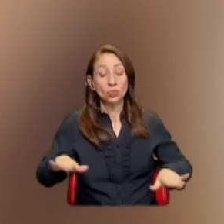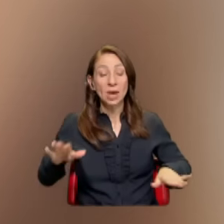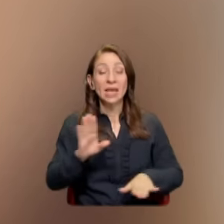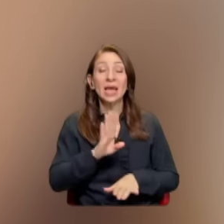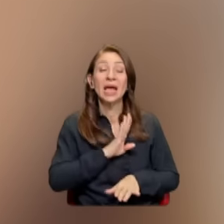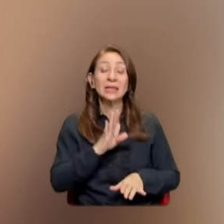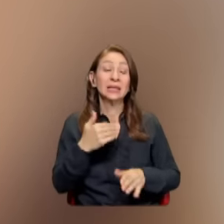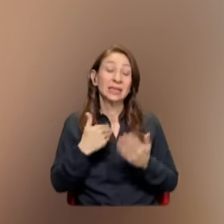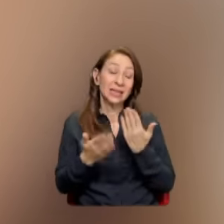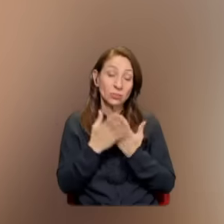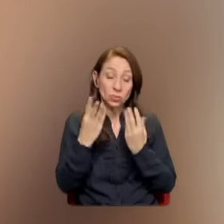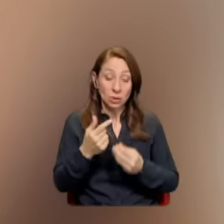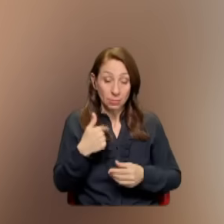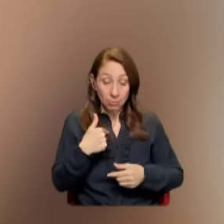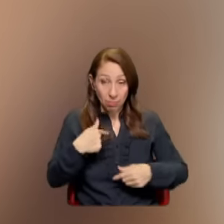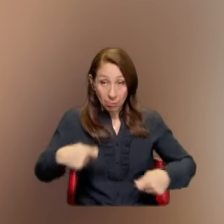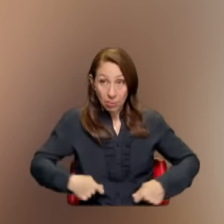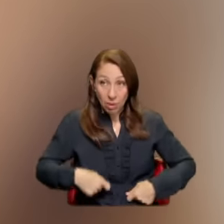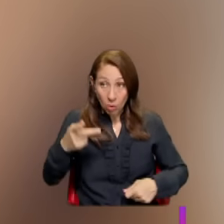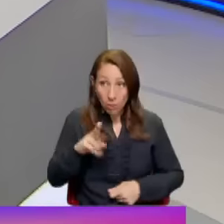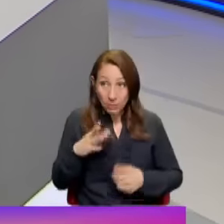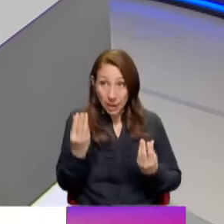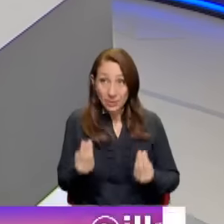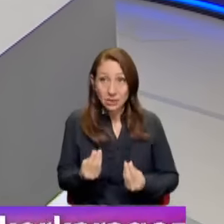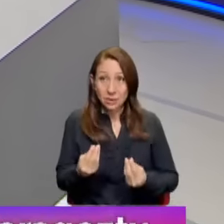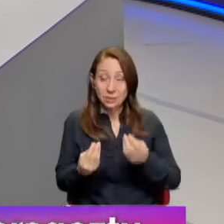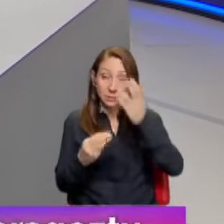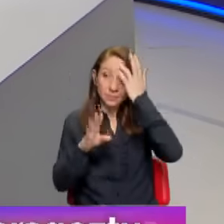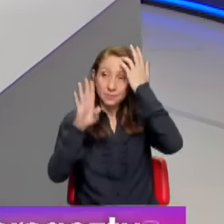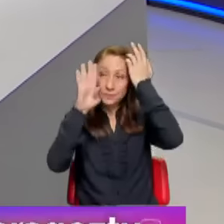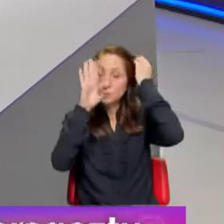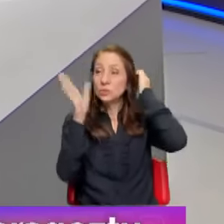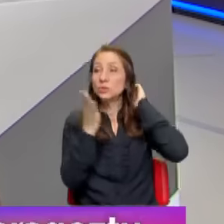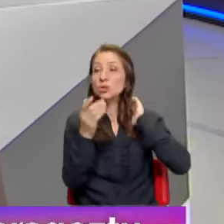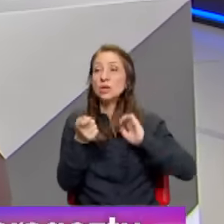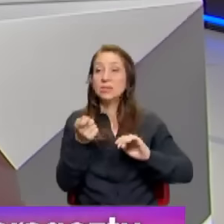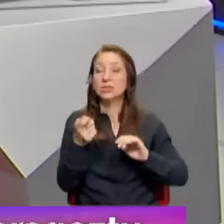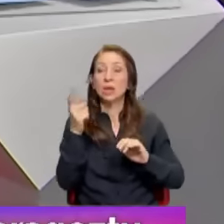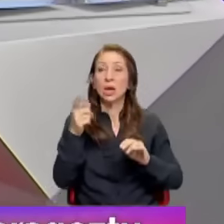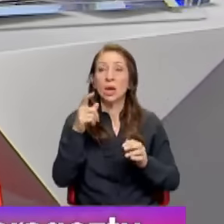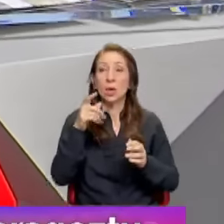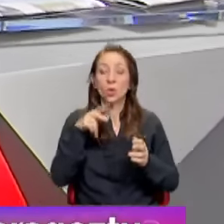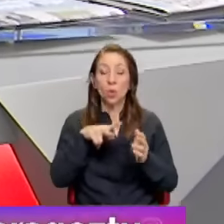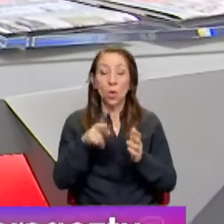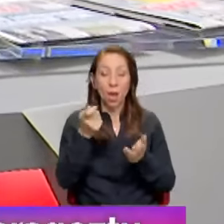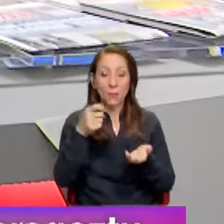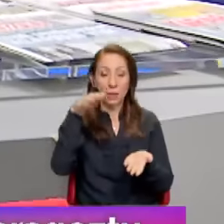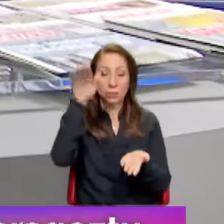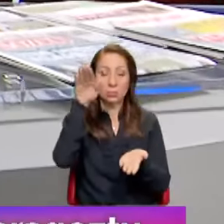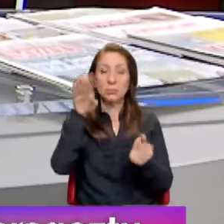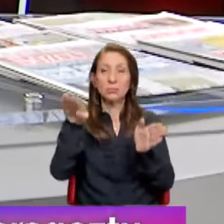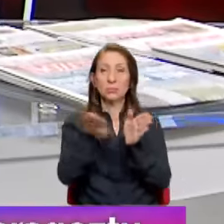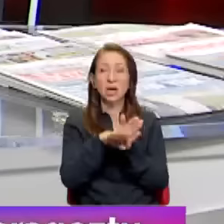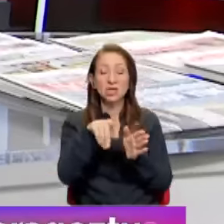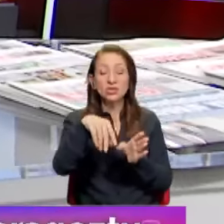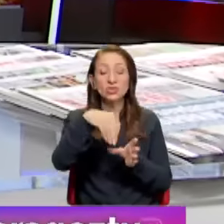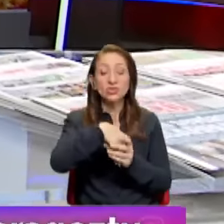yardımcı olun benim kanım yerde mi kalacak İstanbul Küçükçekmece'de Yol ortasına bir araç park etti